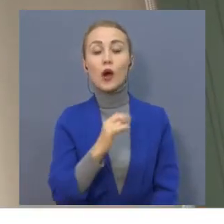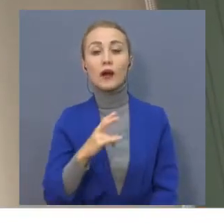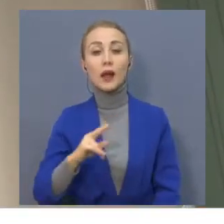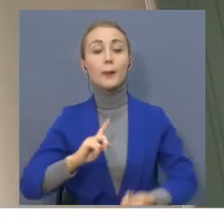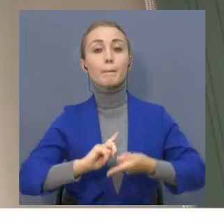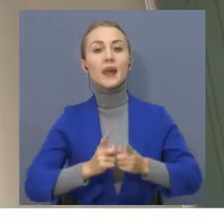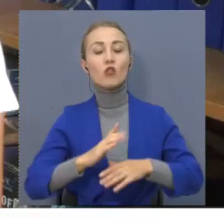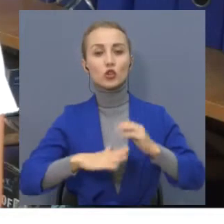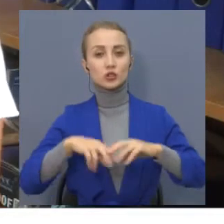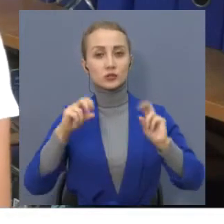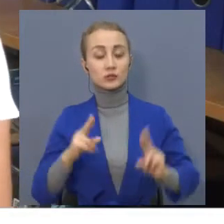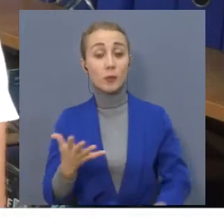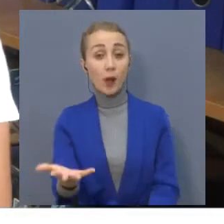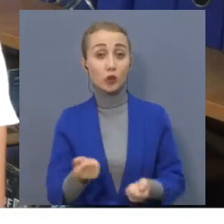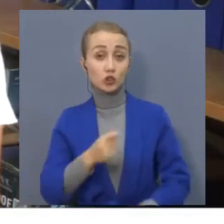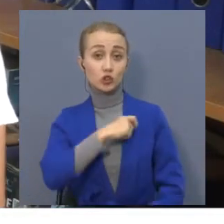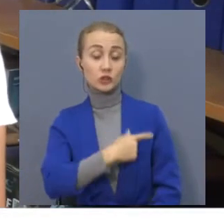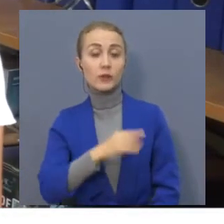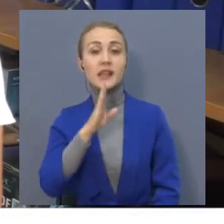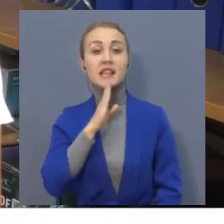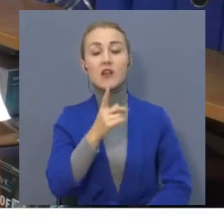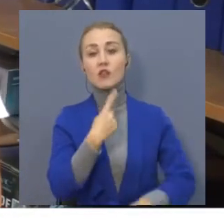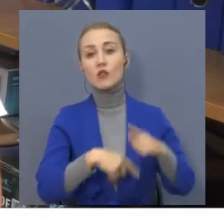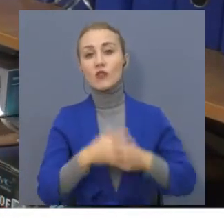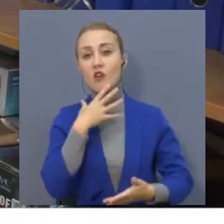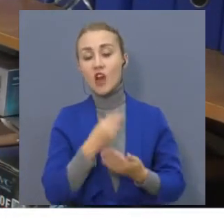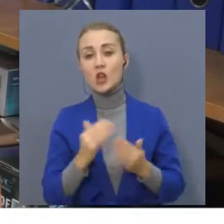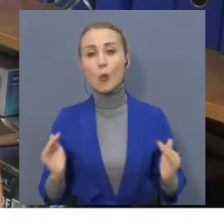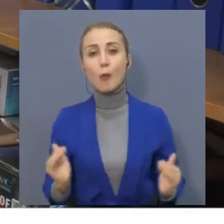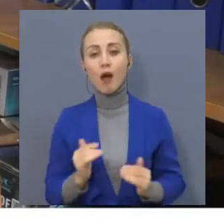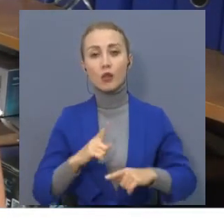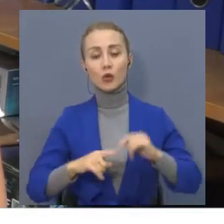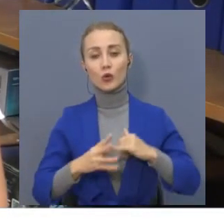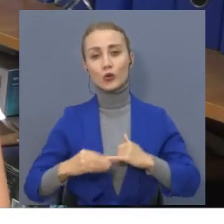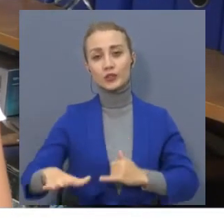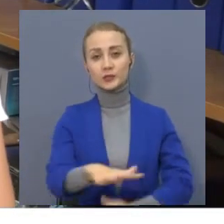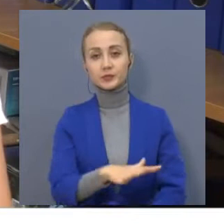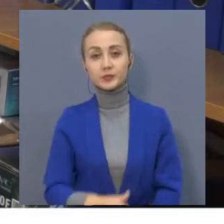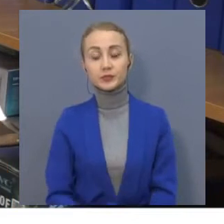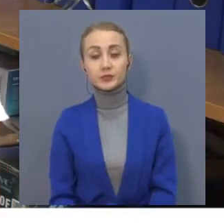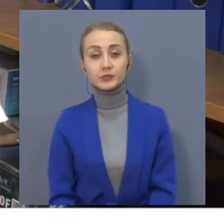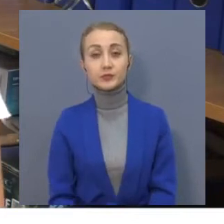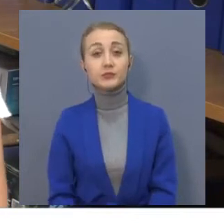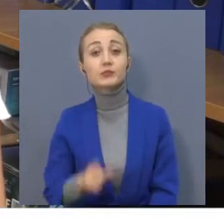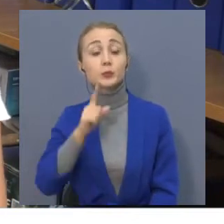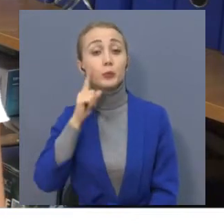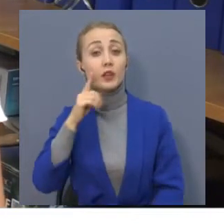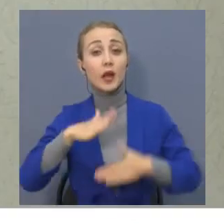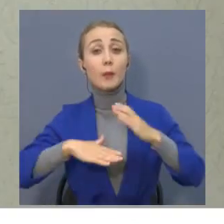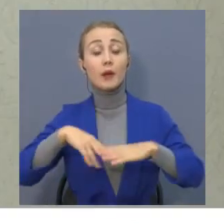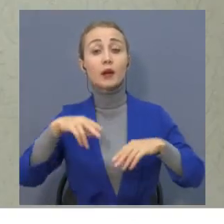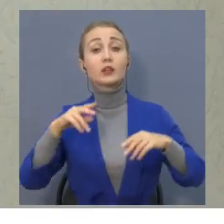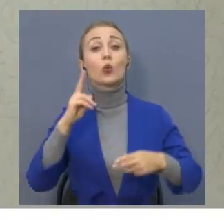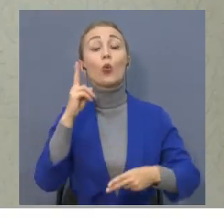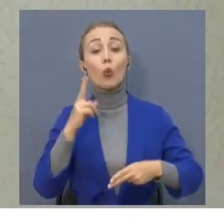өтуді жөн санаған. Жастар тәжірибесі біткеннен кейін осында жастар ресурстық орталығының жастар ісі бойынша маманы болып